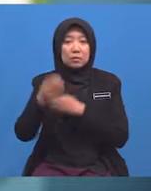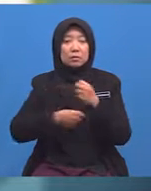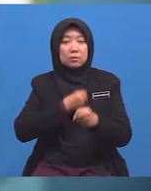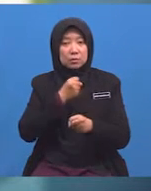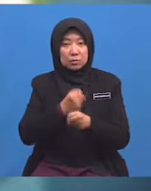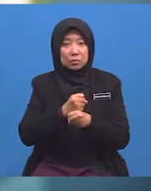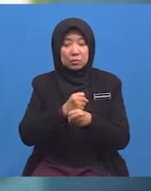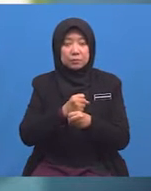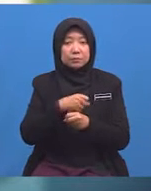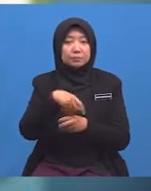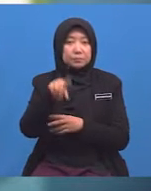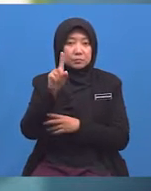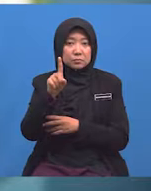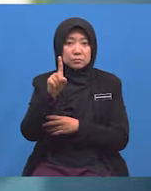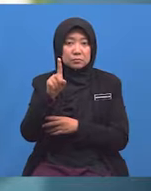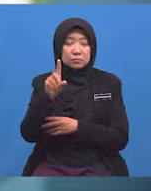tahun